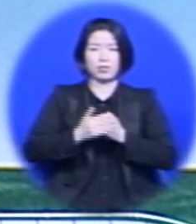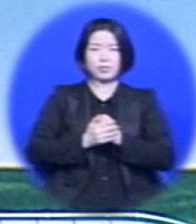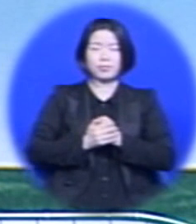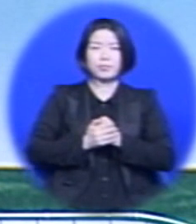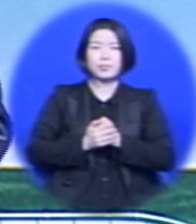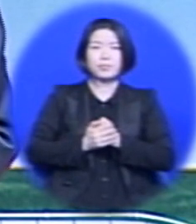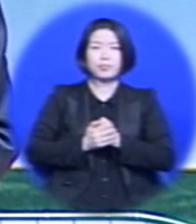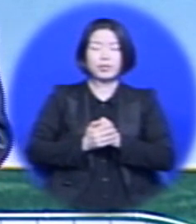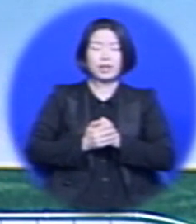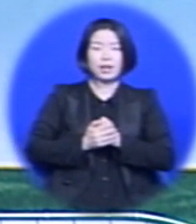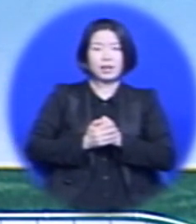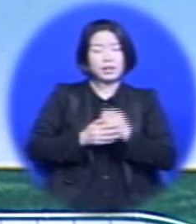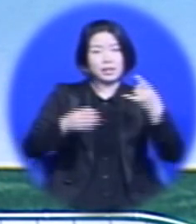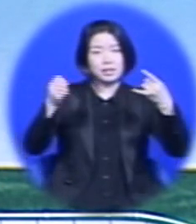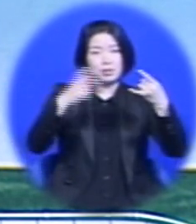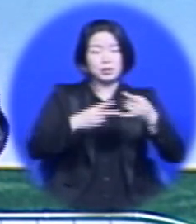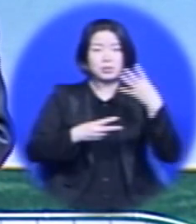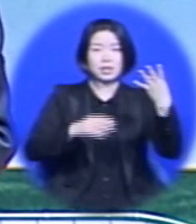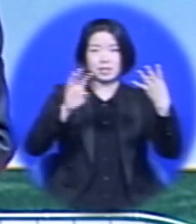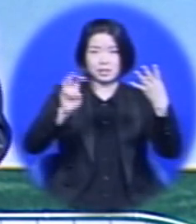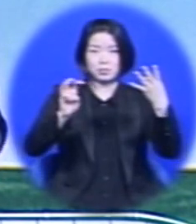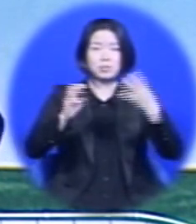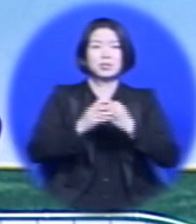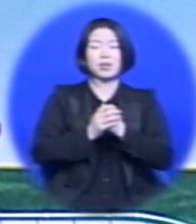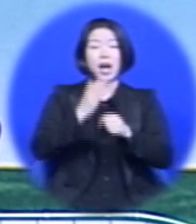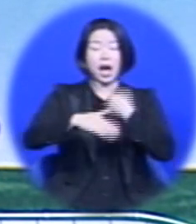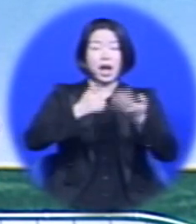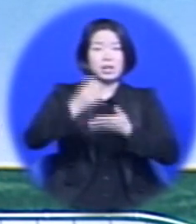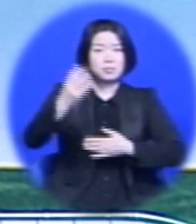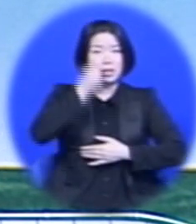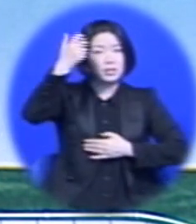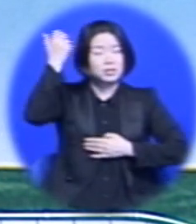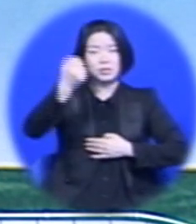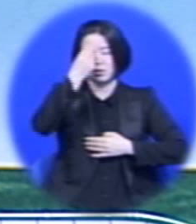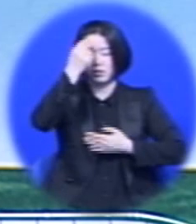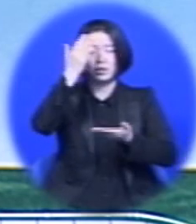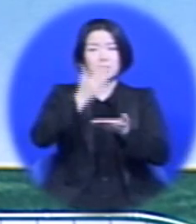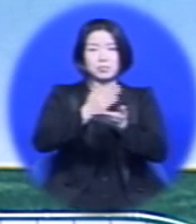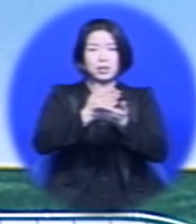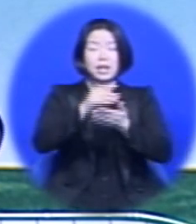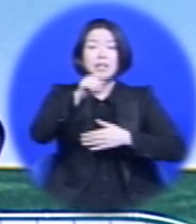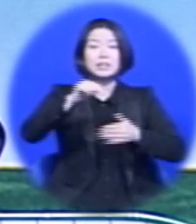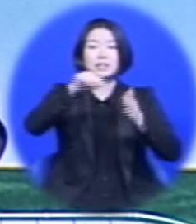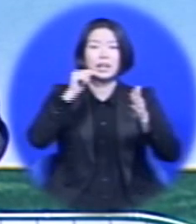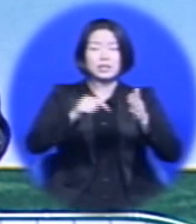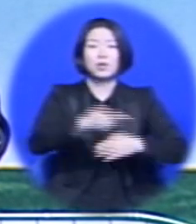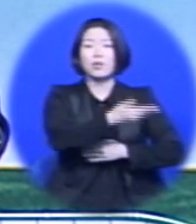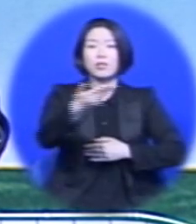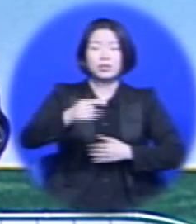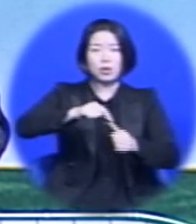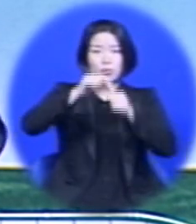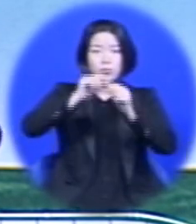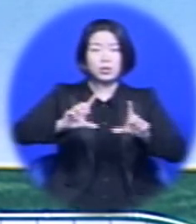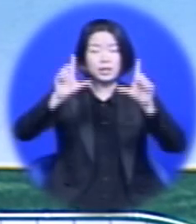됩니다 에베소서 4장 30절에 하나님의 성령을 근심하게 하지 마라 그 안에서 너희가 구원의 날까지